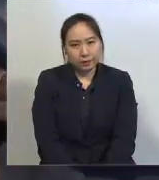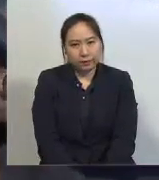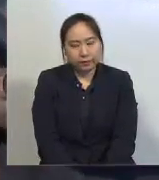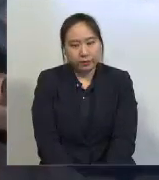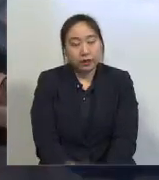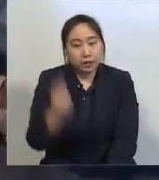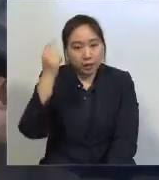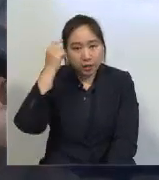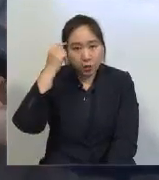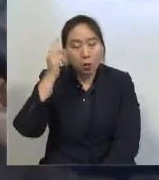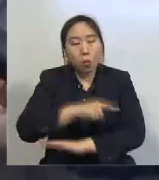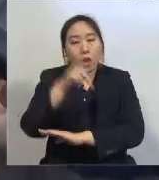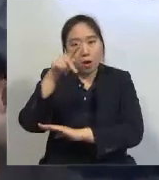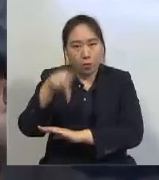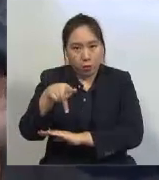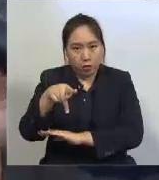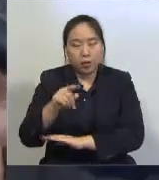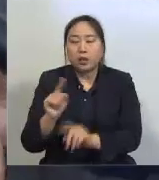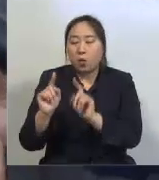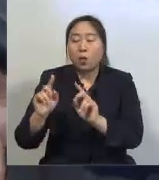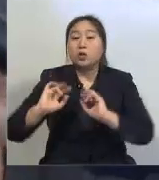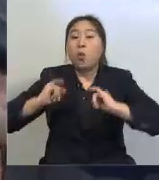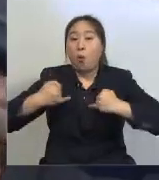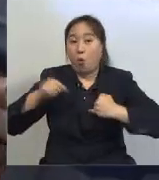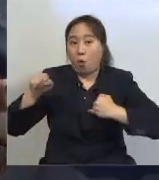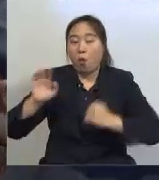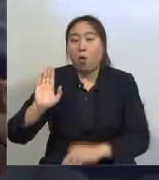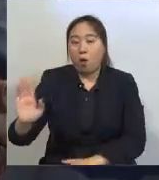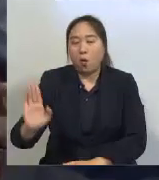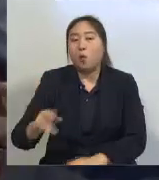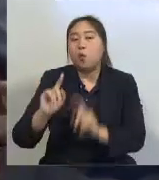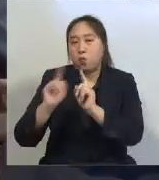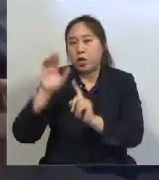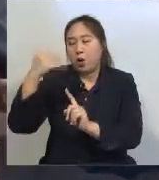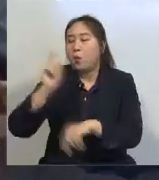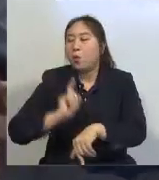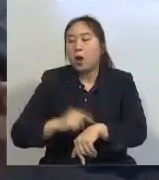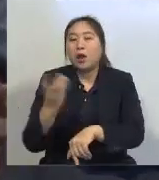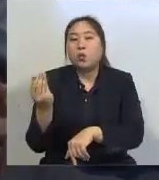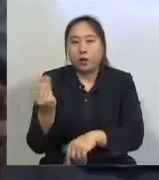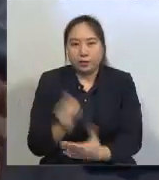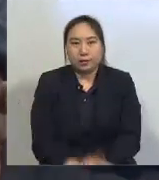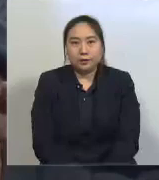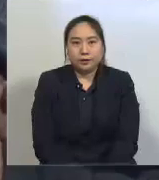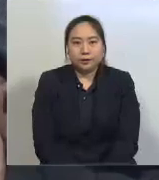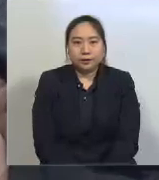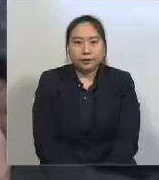ก็คิดว่าวันพุธเนี่ยจะคุยกับเจ้าของยติก่อนครับว่าจะใช้เวลาเท่าไหร่ครับผม